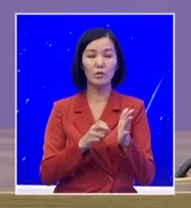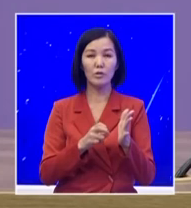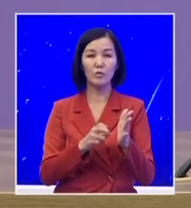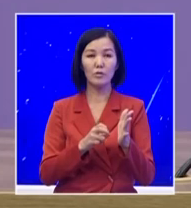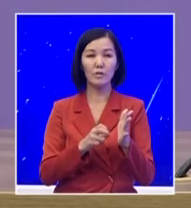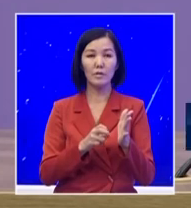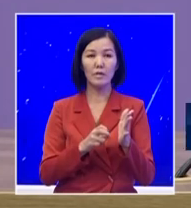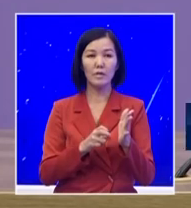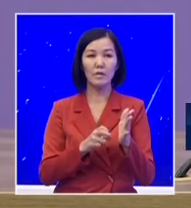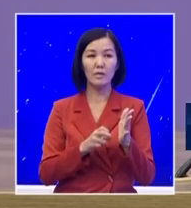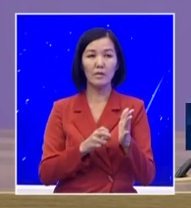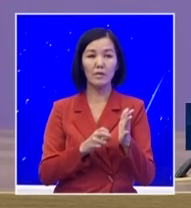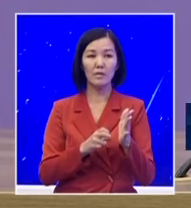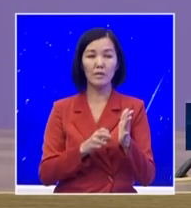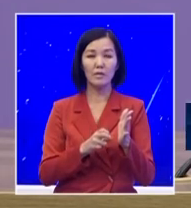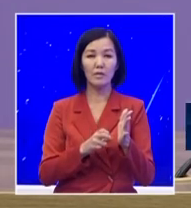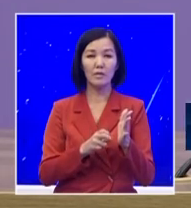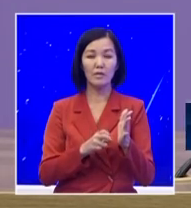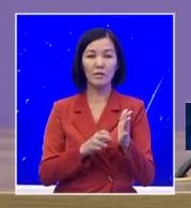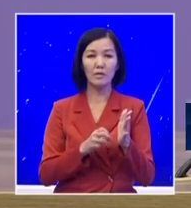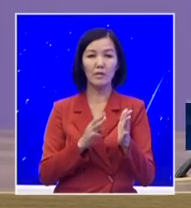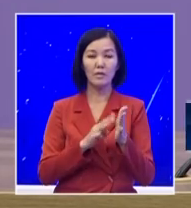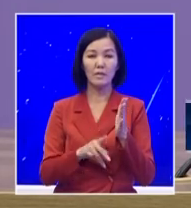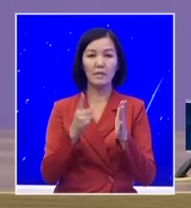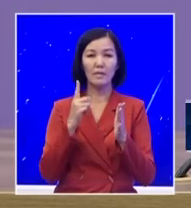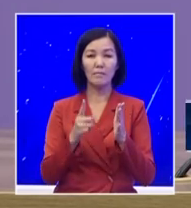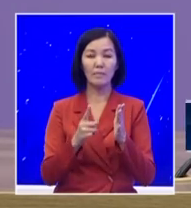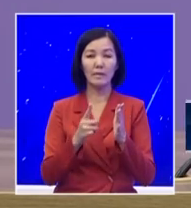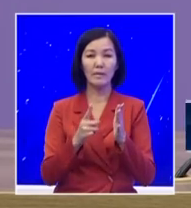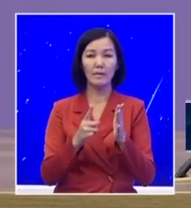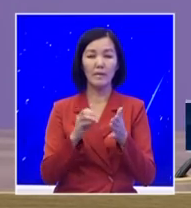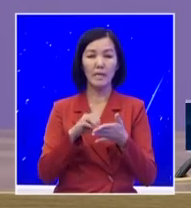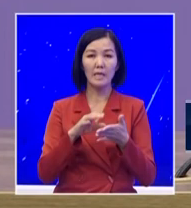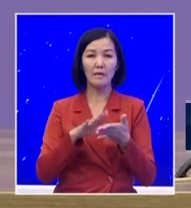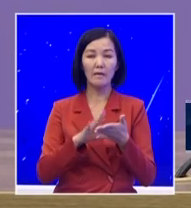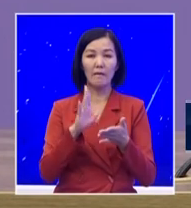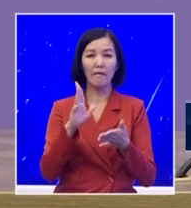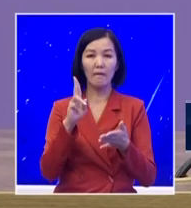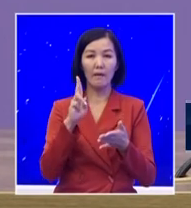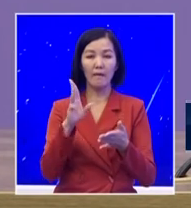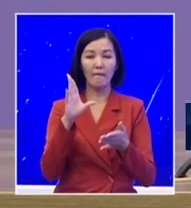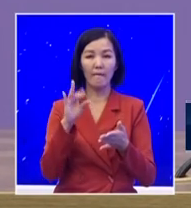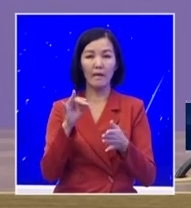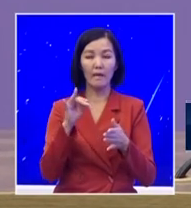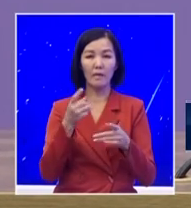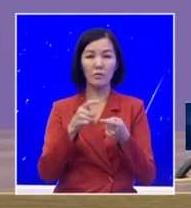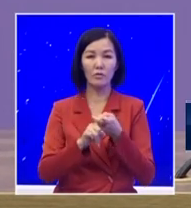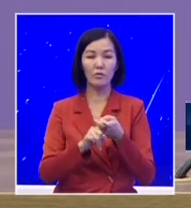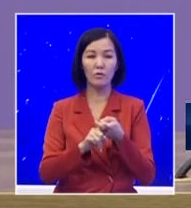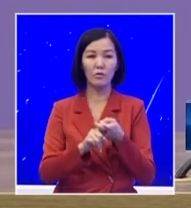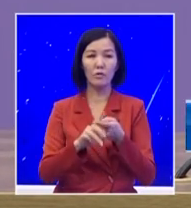Індет басталғалы бері Алматы облысында 4781 КВИ жағдай тіркелді. Соңғы аптада аурудың өсу